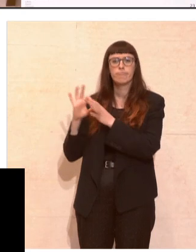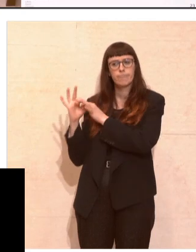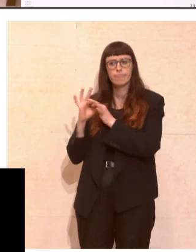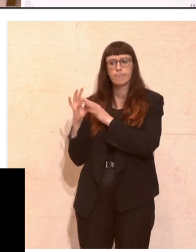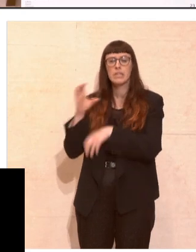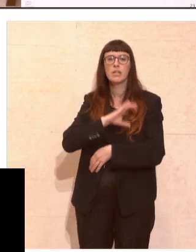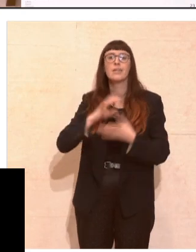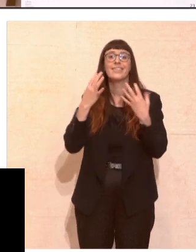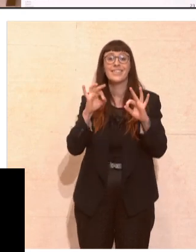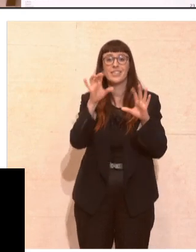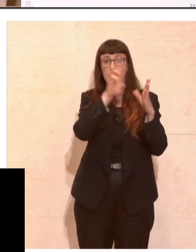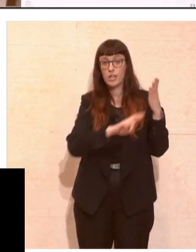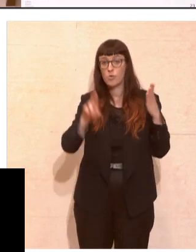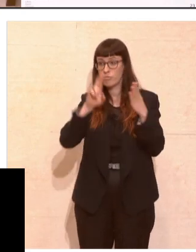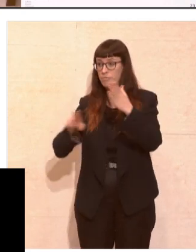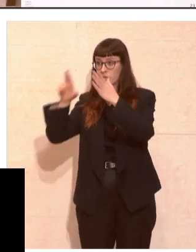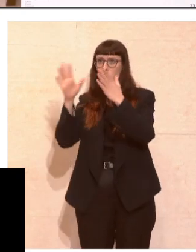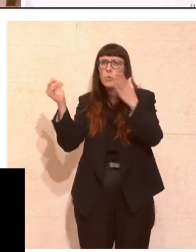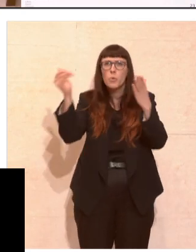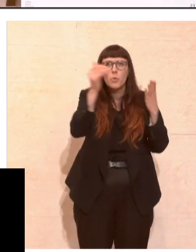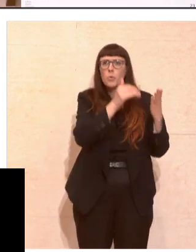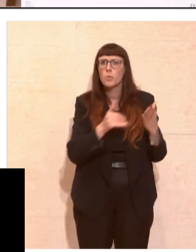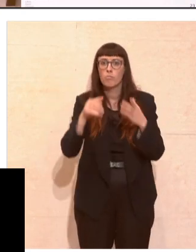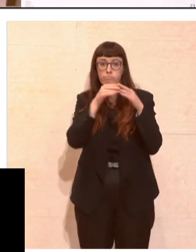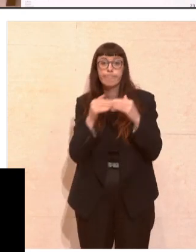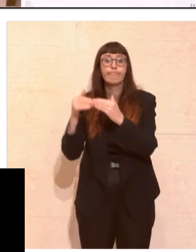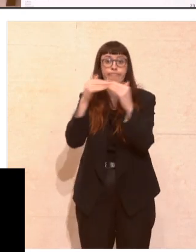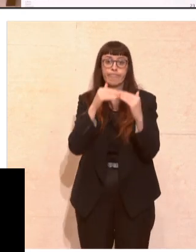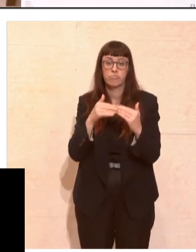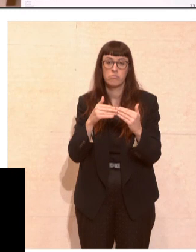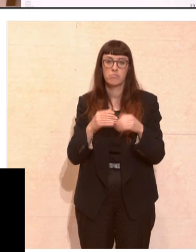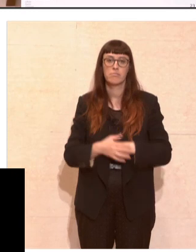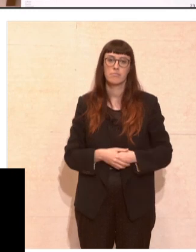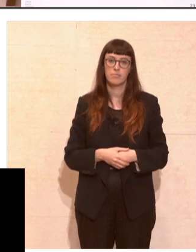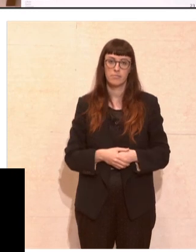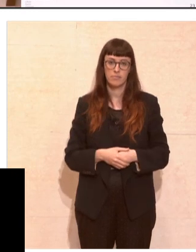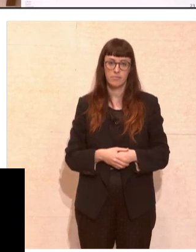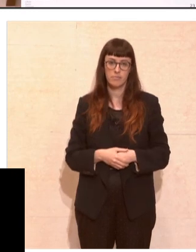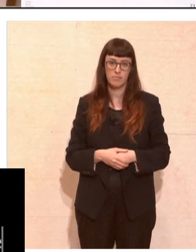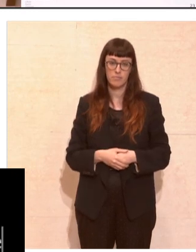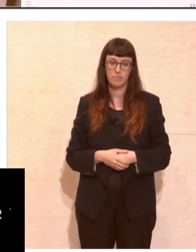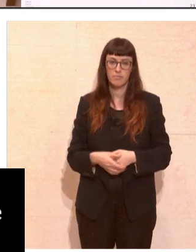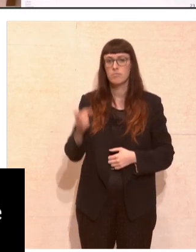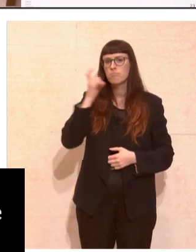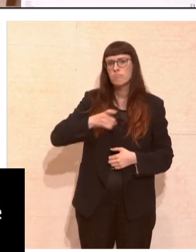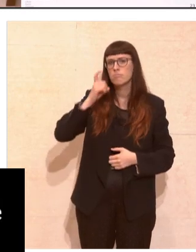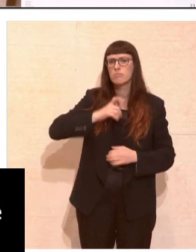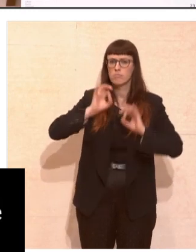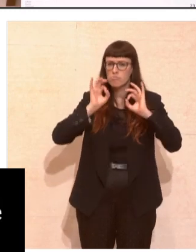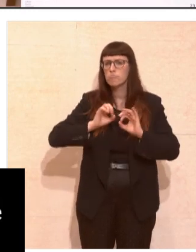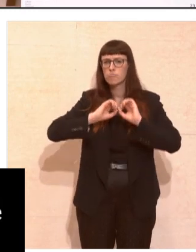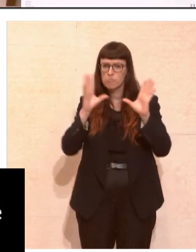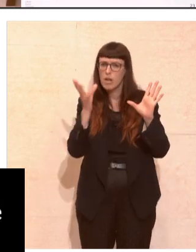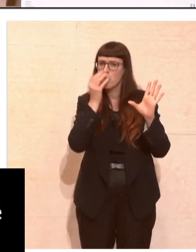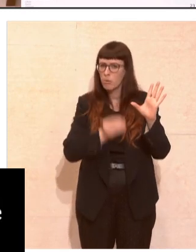administratives, que ça soit vraiment avec un poids équivalent, donc avec des poids échantillonnaux, que tout soit relativement bien